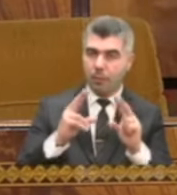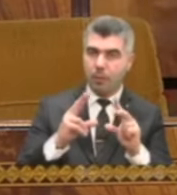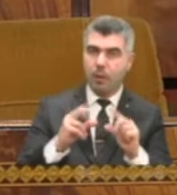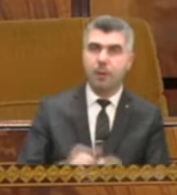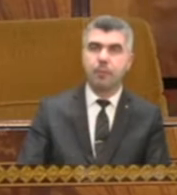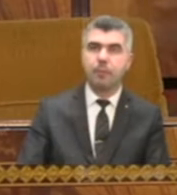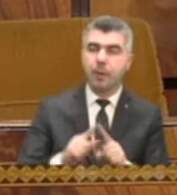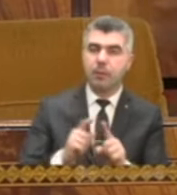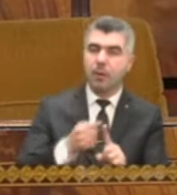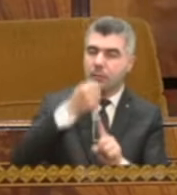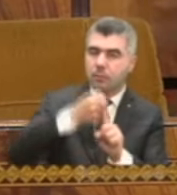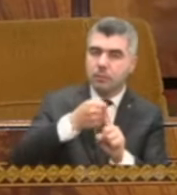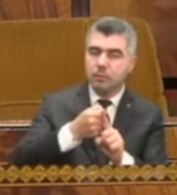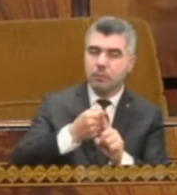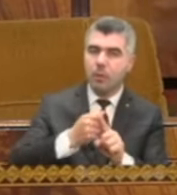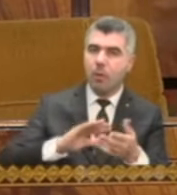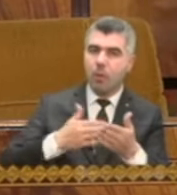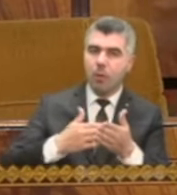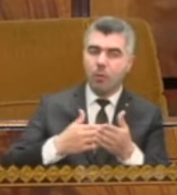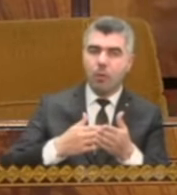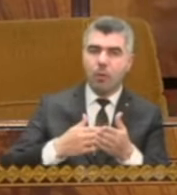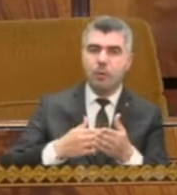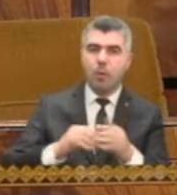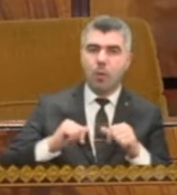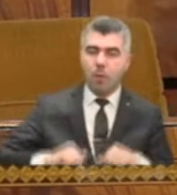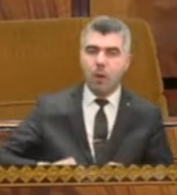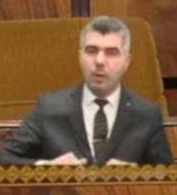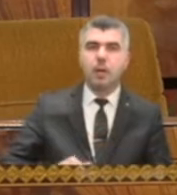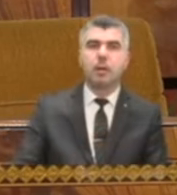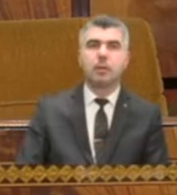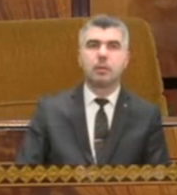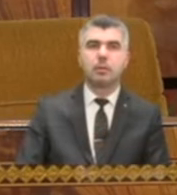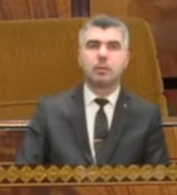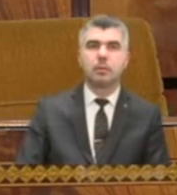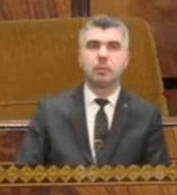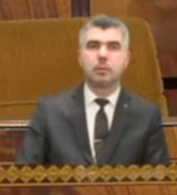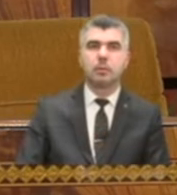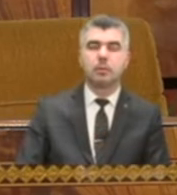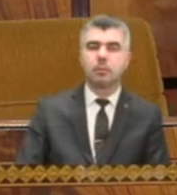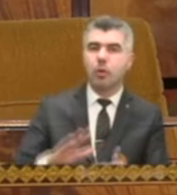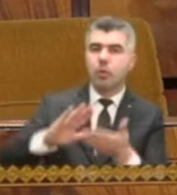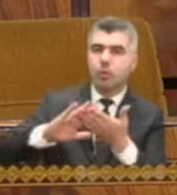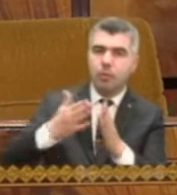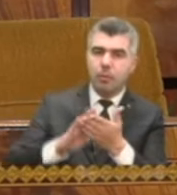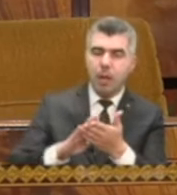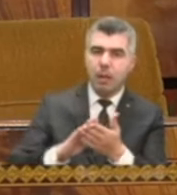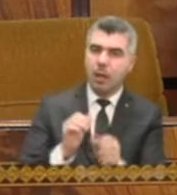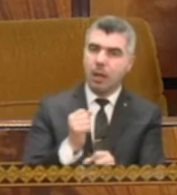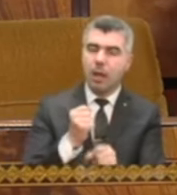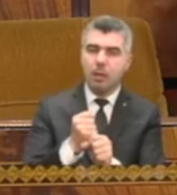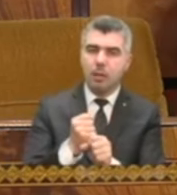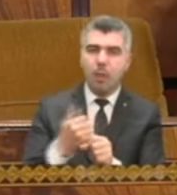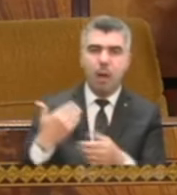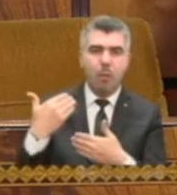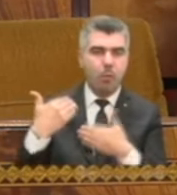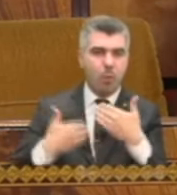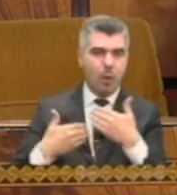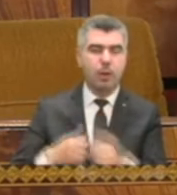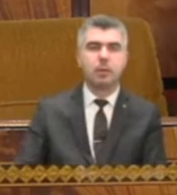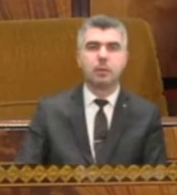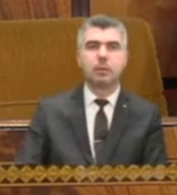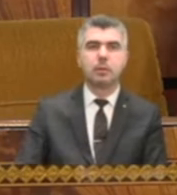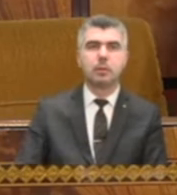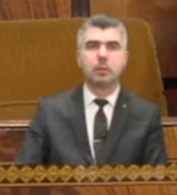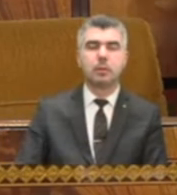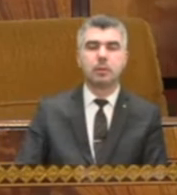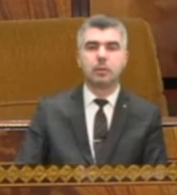كنقدروا المجهودات الكبيرة اللي كتقوم بها، وأيضا المجهودات الكبيرة اللي كتقوم بها الجمعيات اللي كتشتغل في الميدان ديال الإعاقة صراحة،